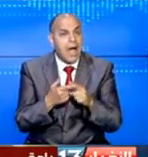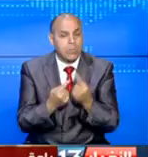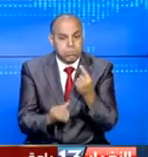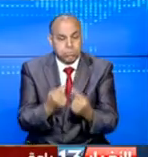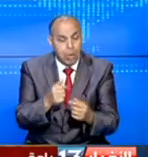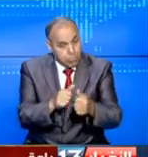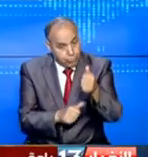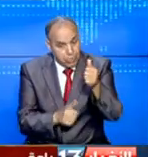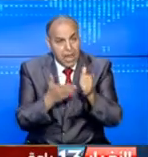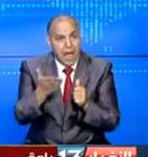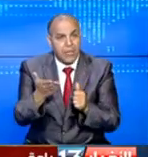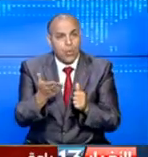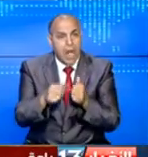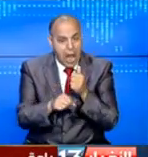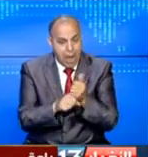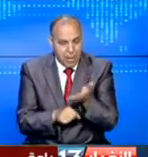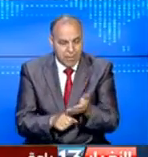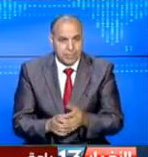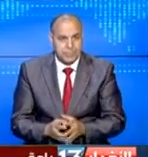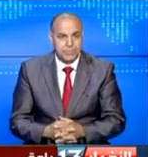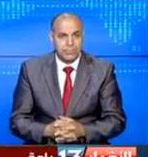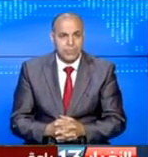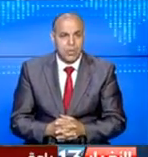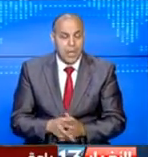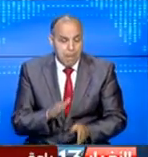متميزه بالنسبه للموسم الحالي